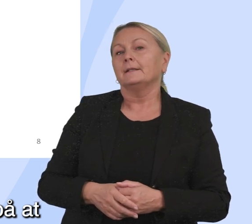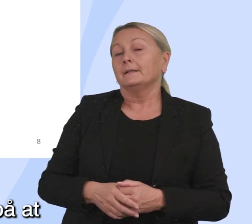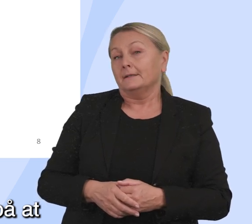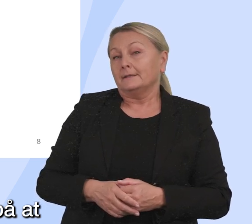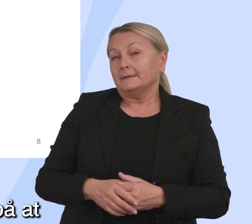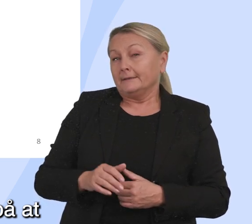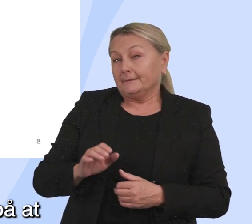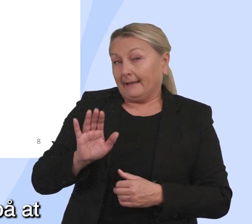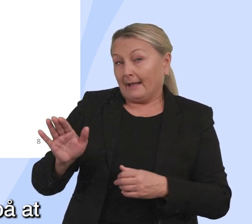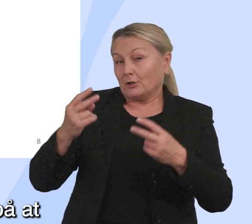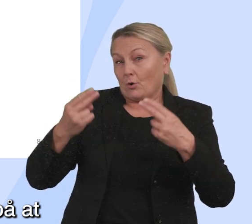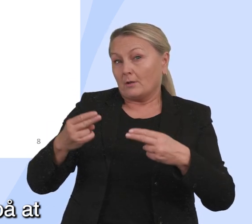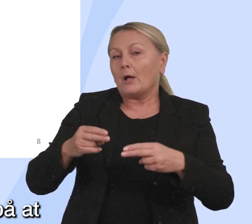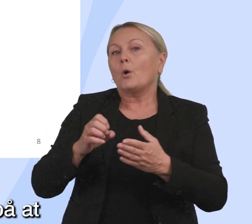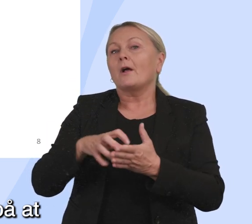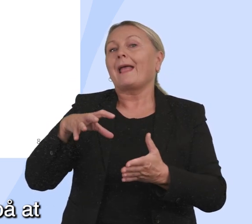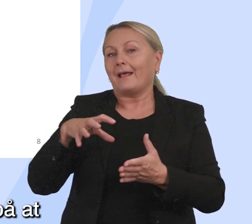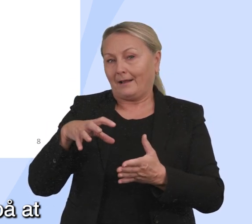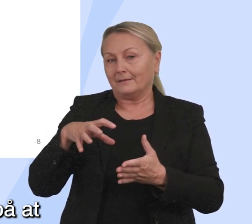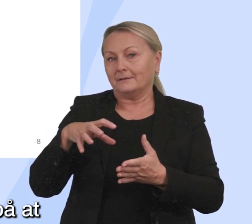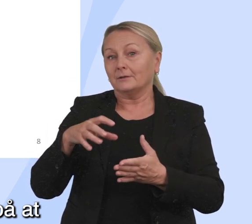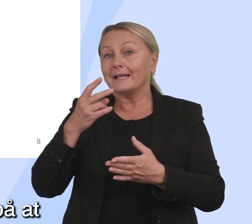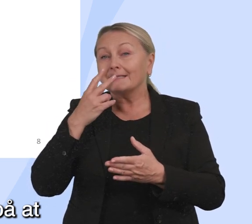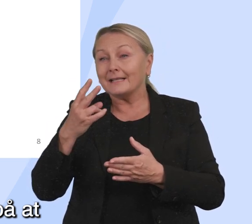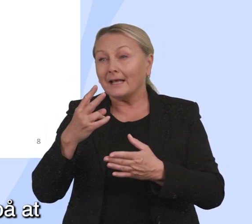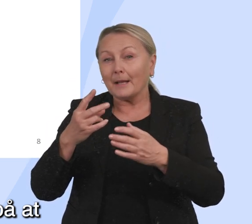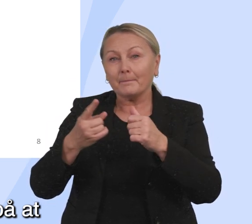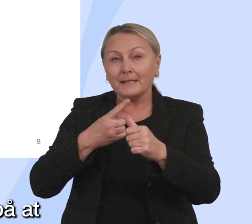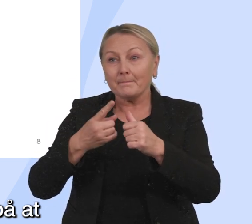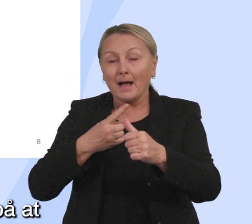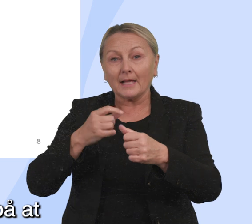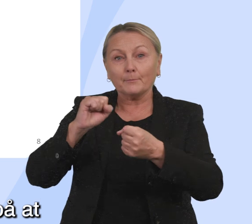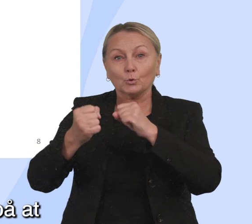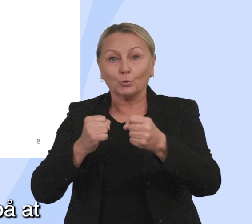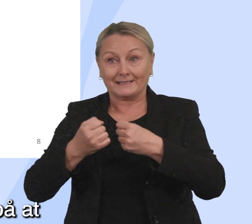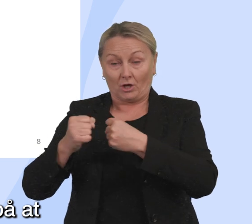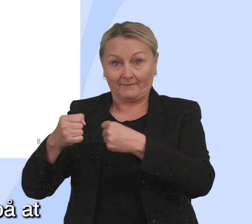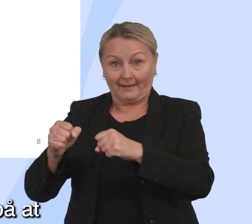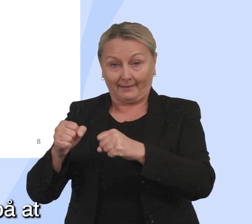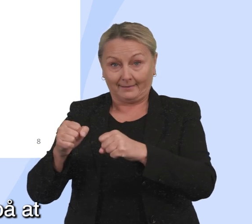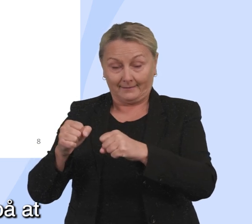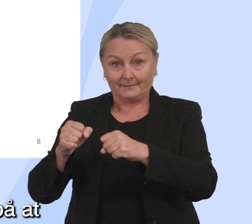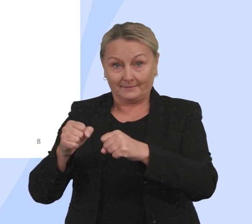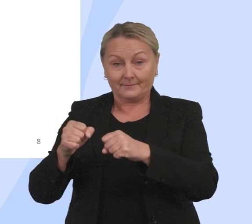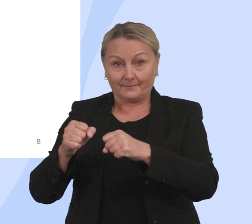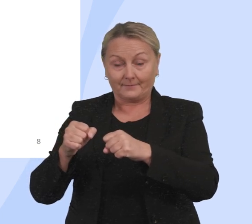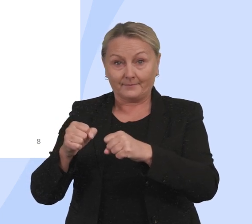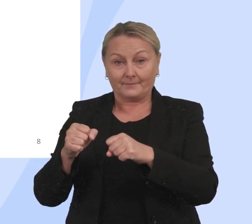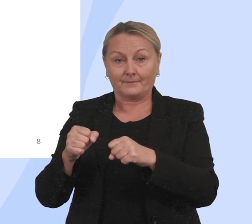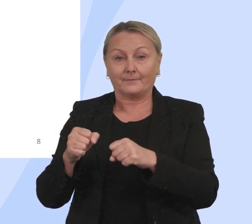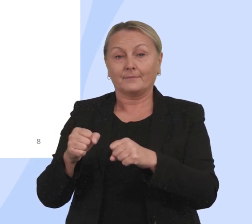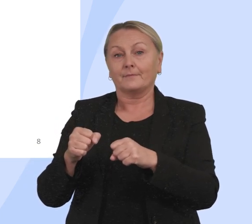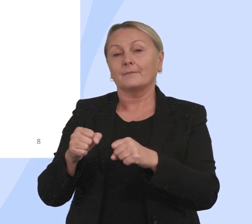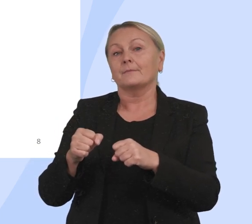at reagere på, at de ser en primært motorisk aktivitet, men